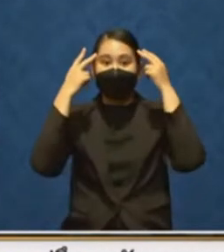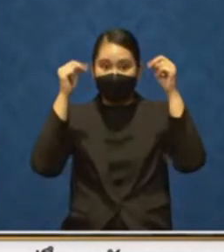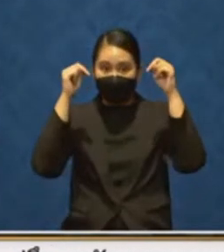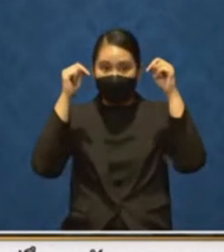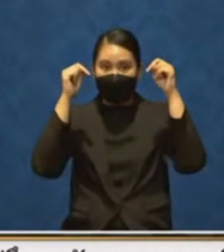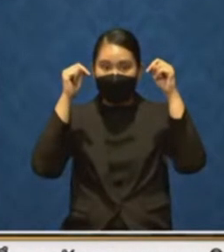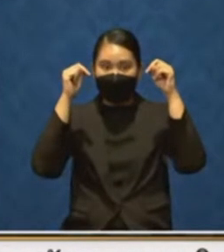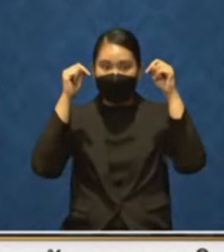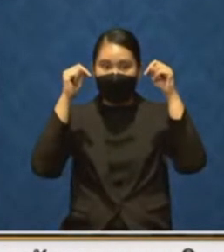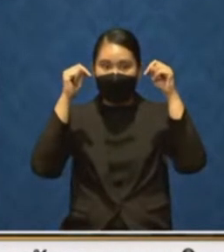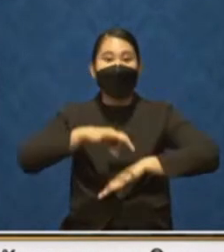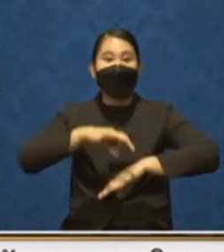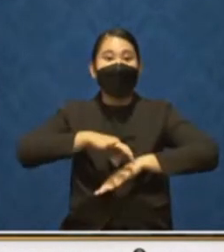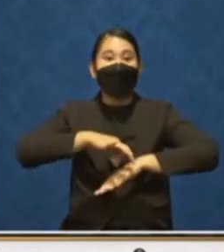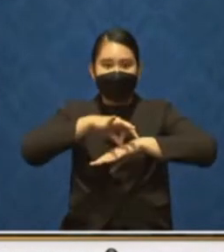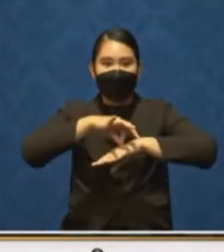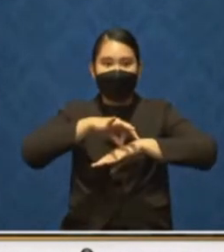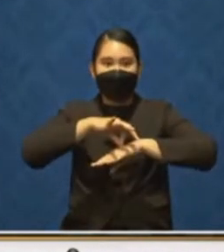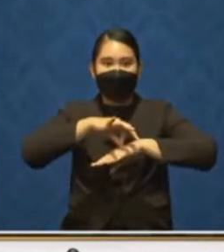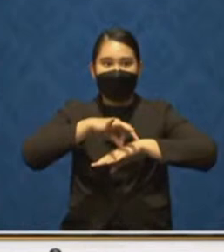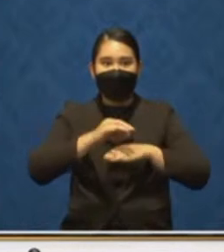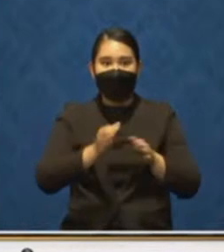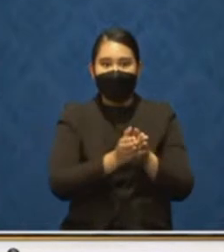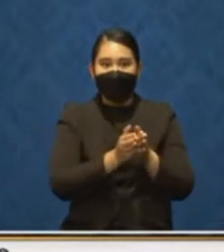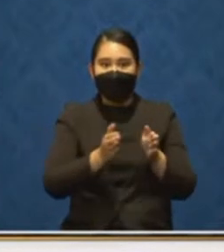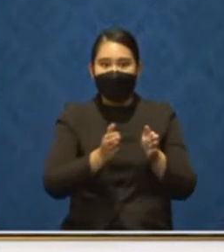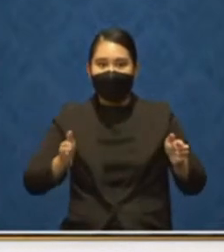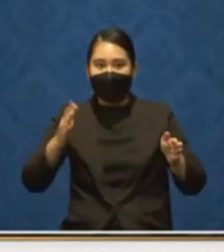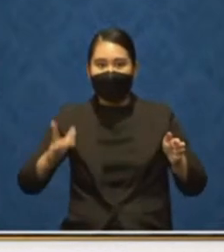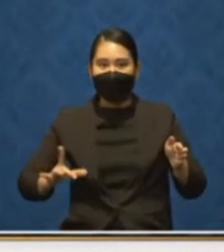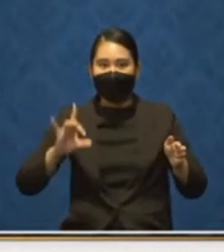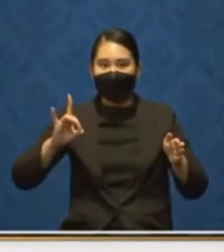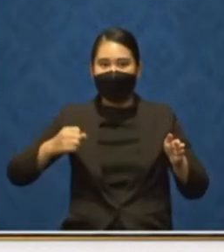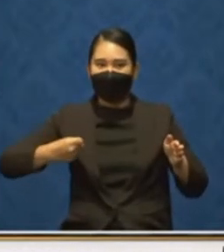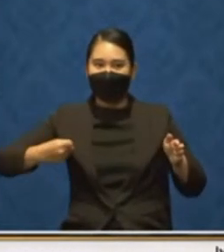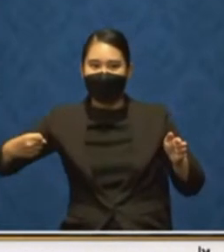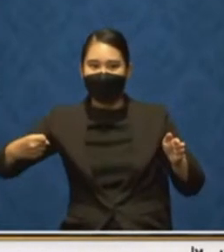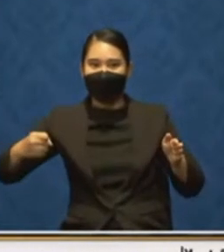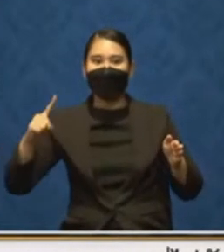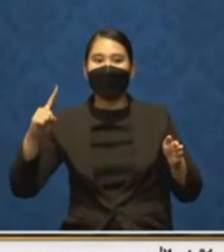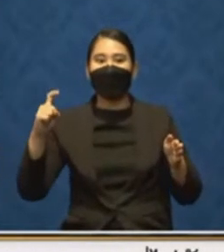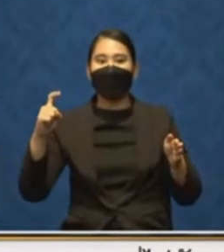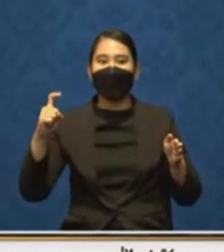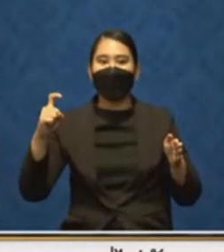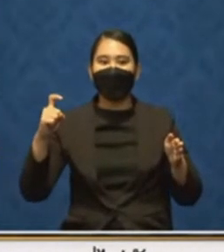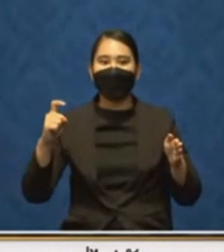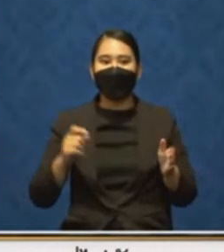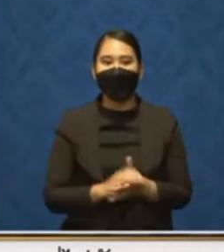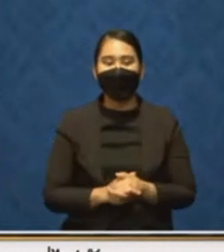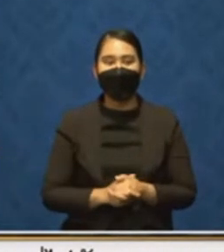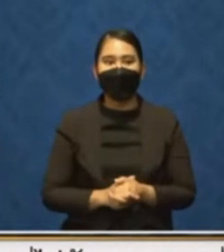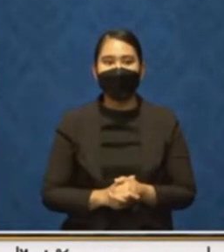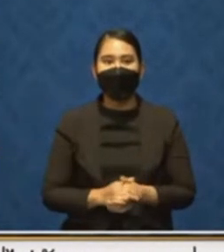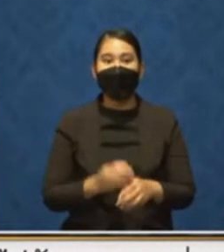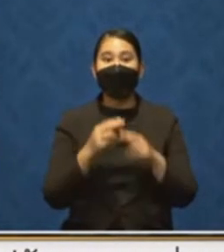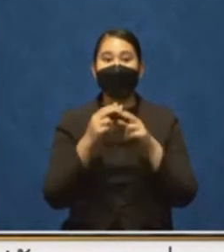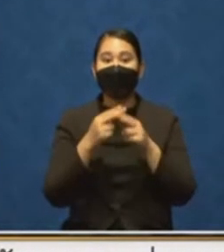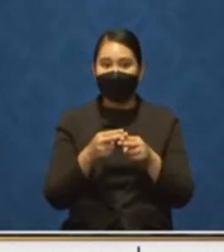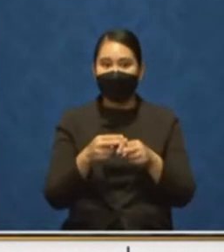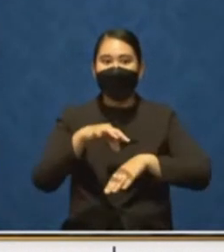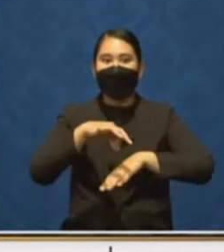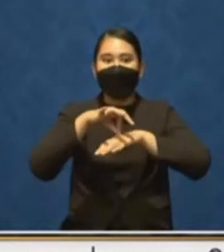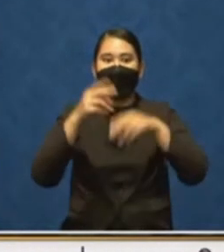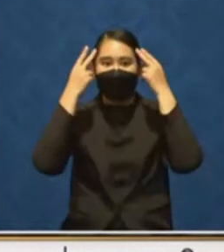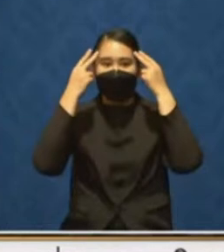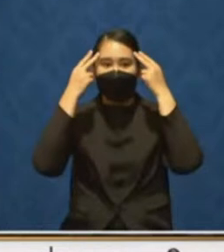จะลงตำแหน่งรวมกันแล้วเกิน 8ปีไม่ได้ตรงนี้เฉพาะนายกฤตตรีตำแหน่งเดียว